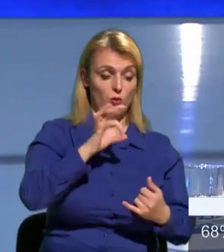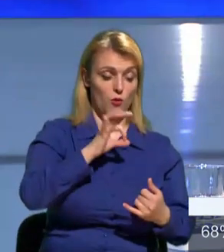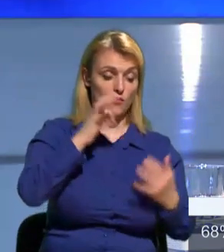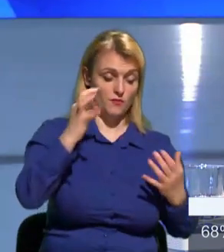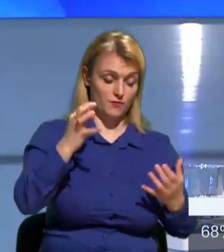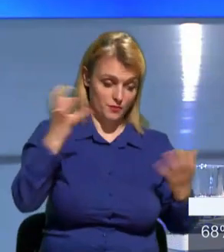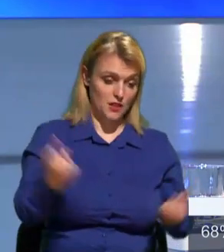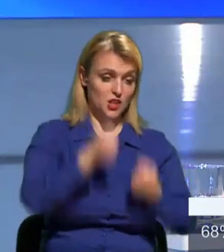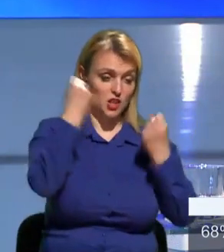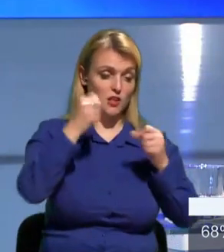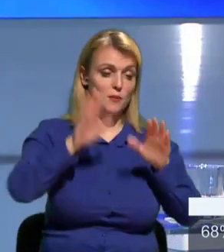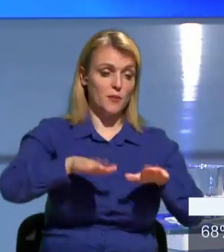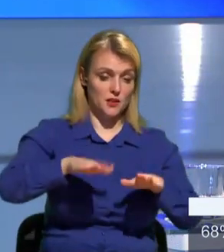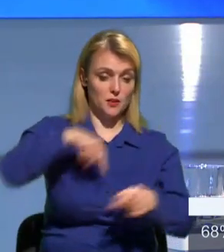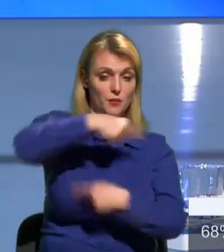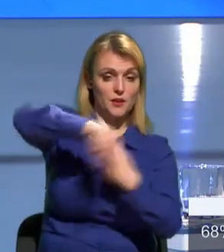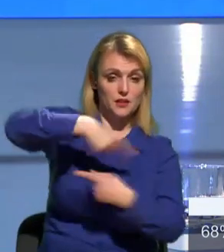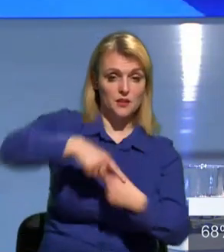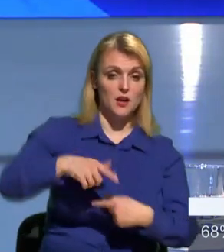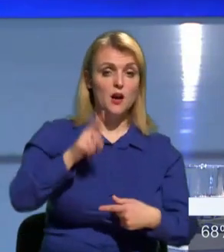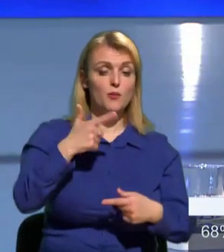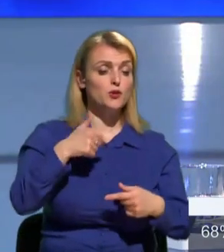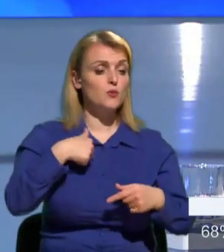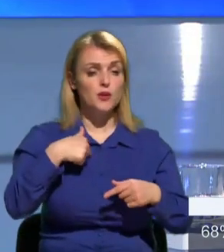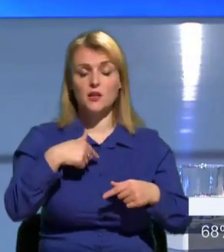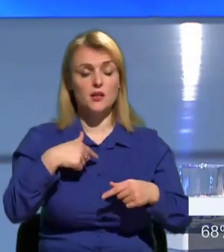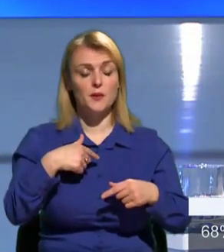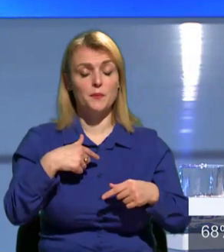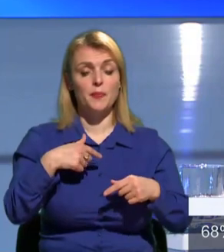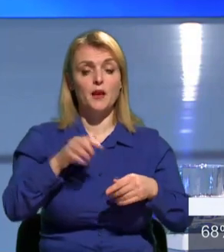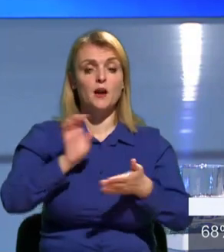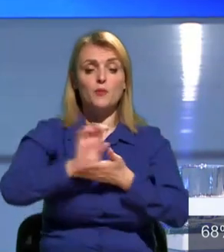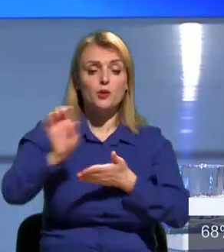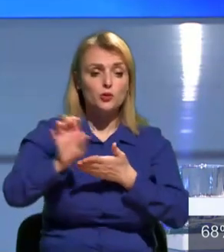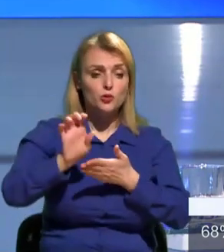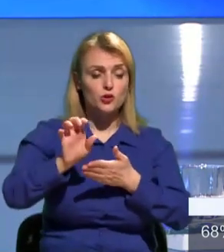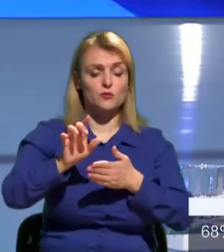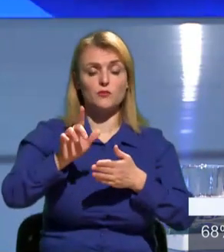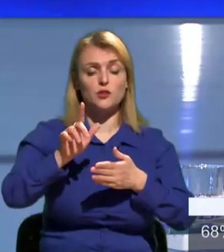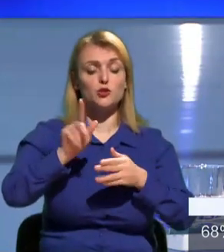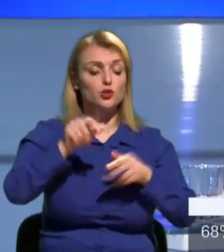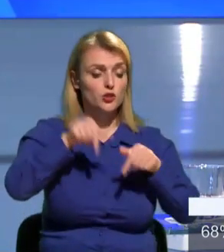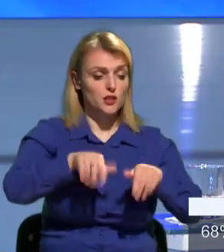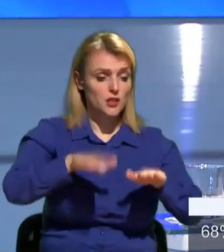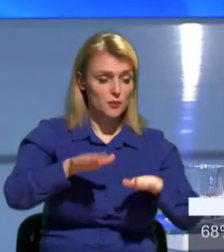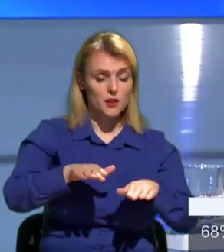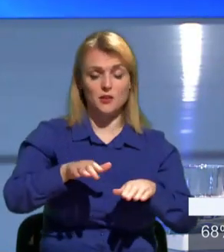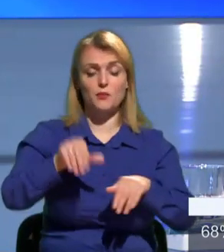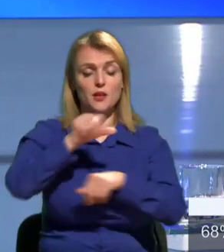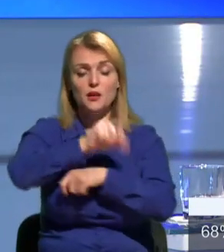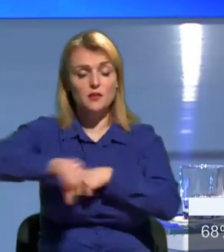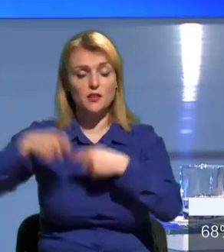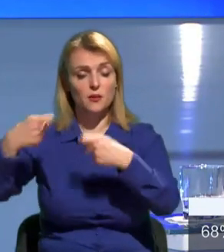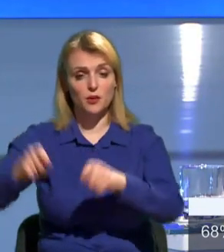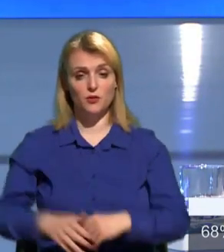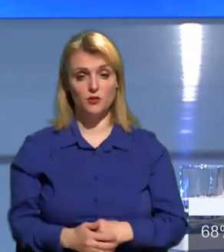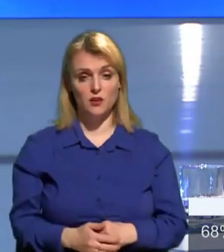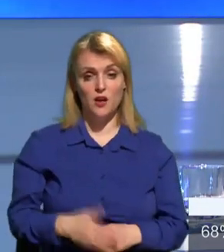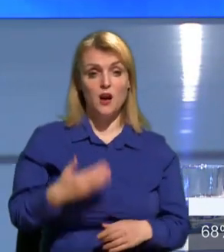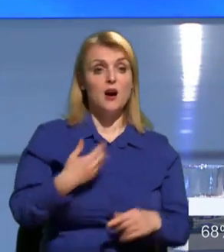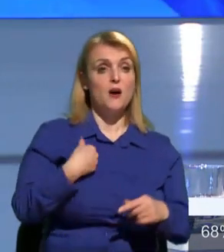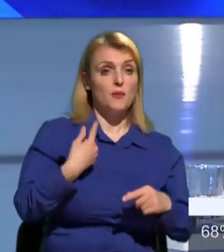autohton. De ce noi importăm ceea ce putem să producem? De ce nu apărăm piața internă? Și inițiativa